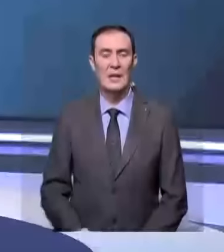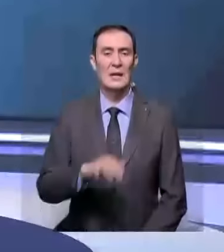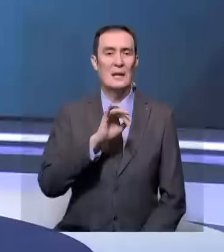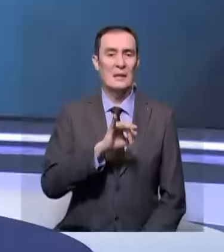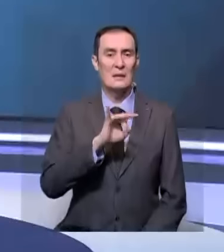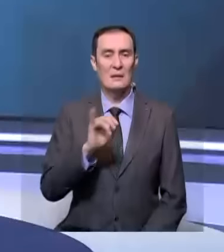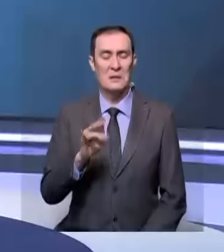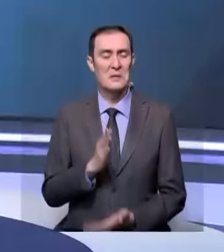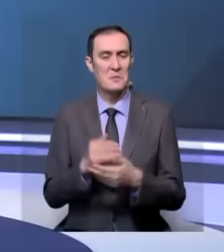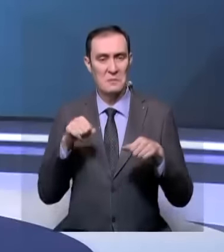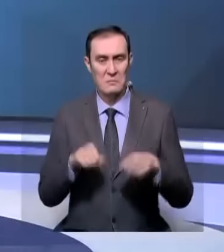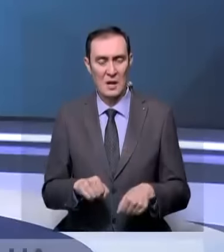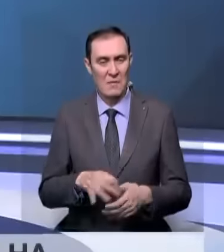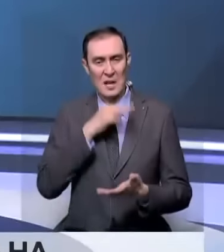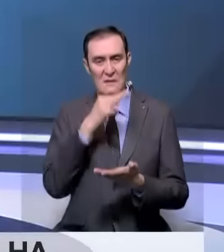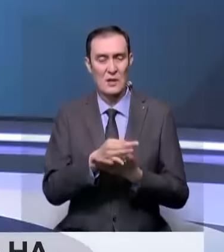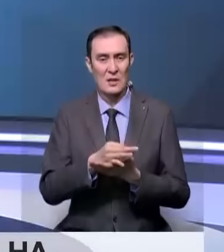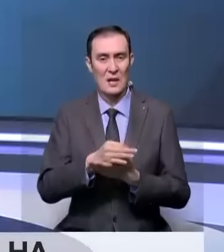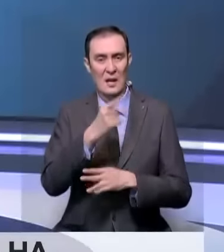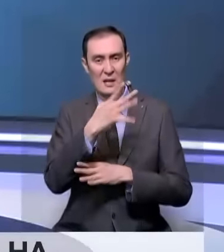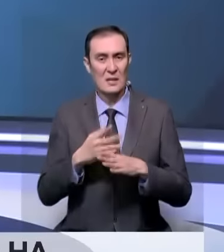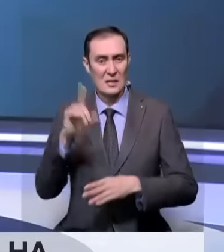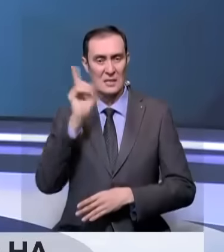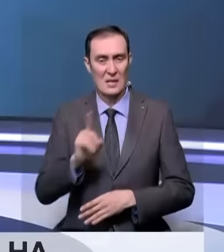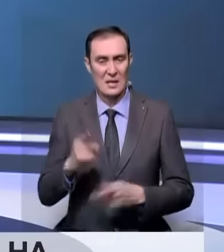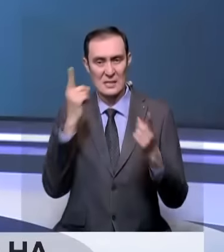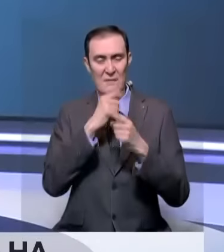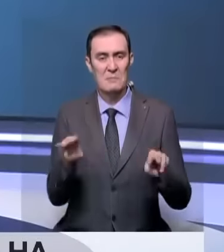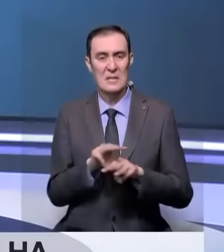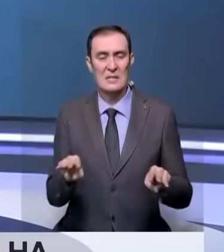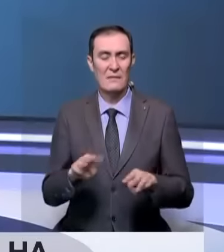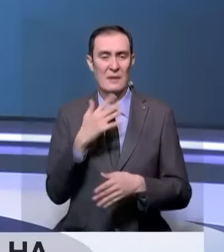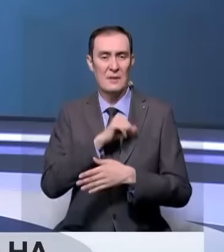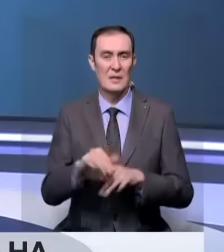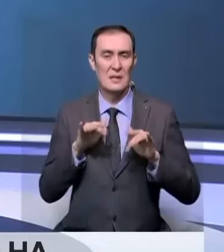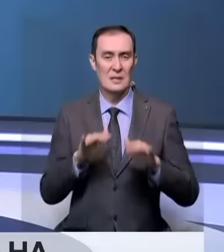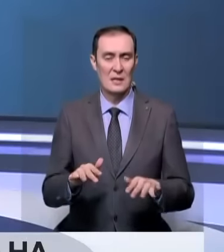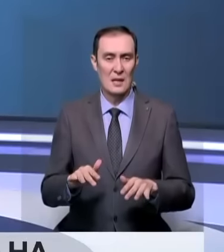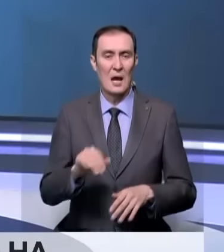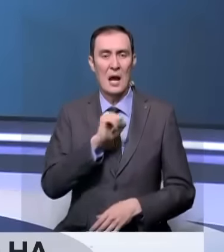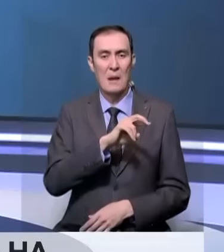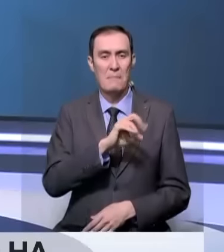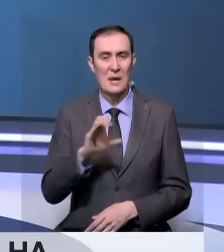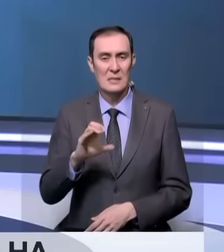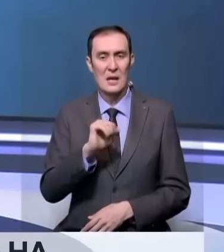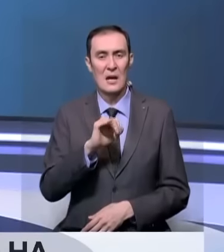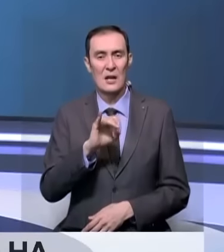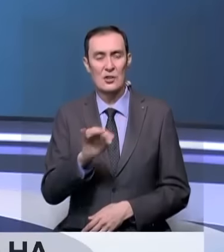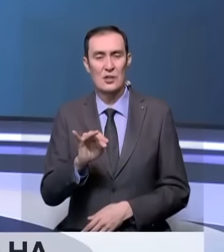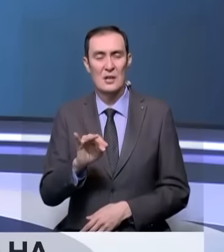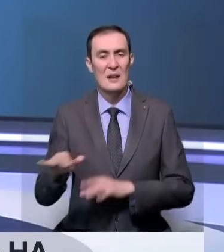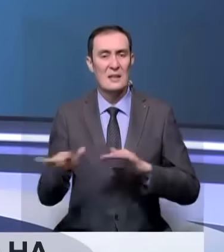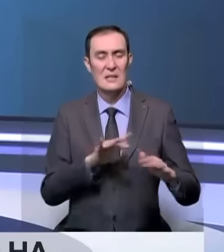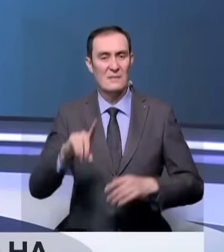Иран оставляет за собой право отреагировать на удары Израиля, заявил министр иностранных дел страны. По словам Аббаса Аракчи, действия